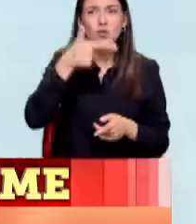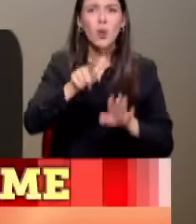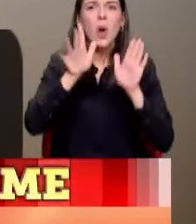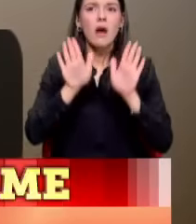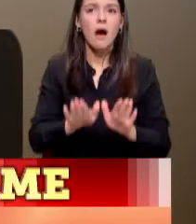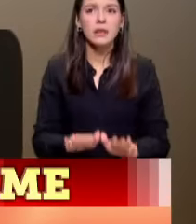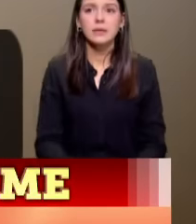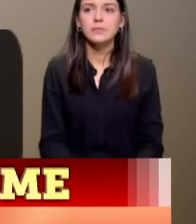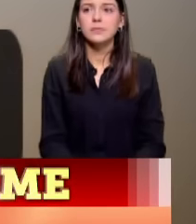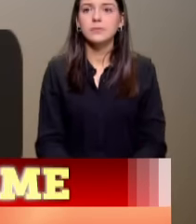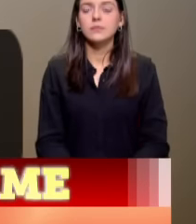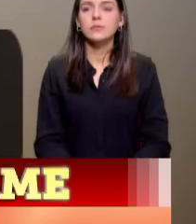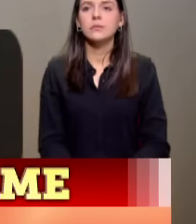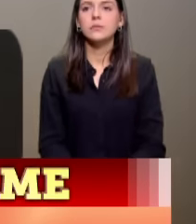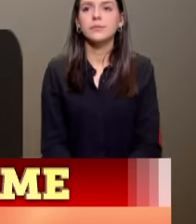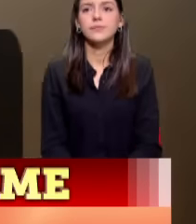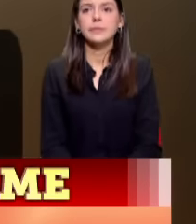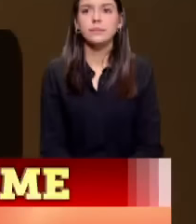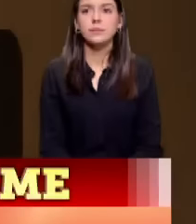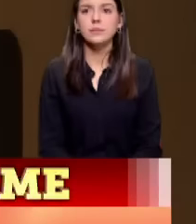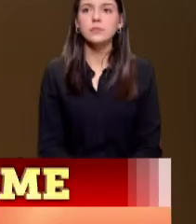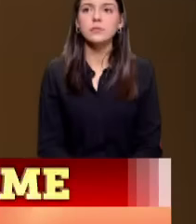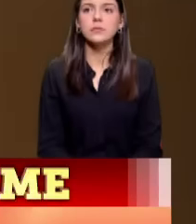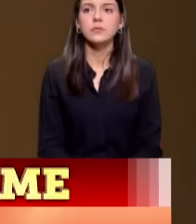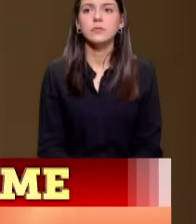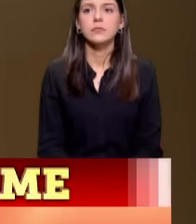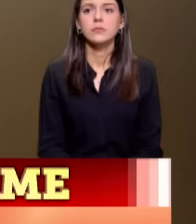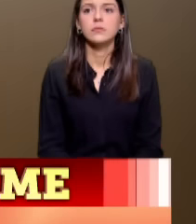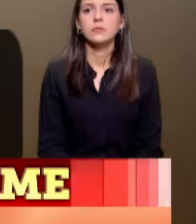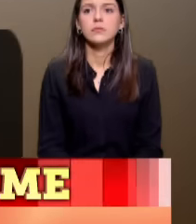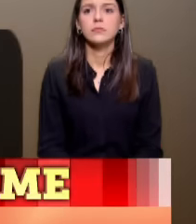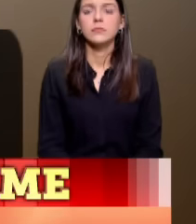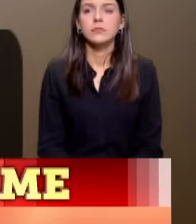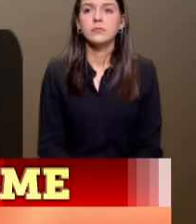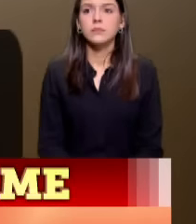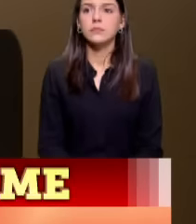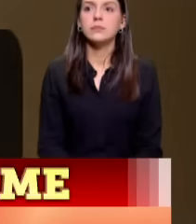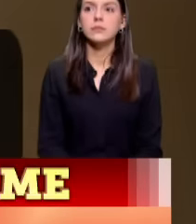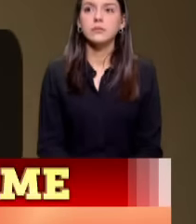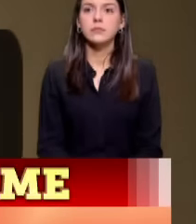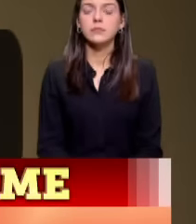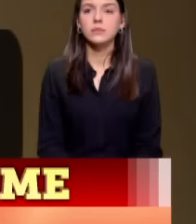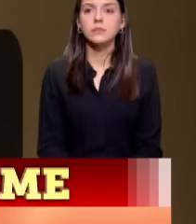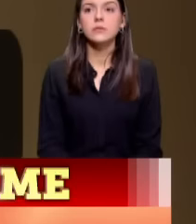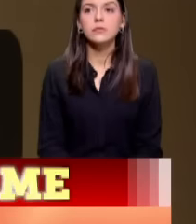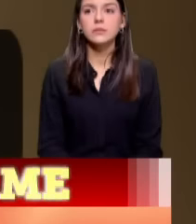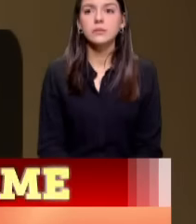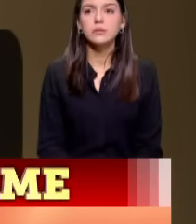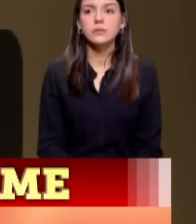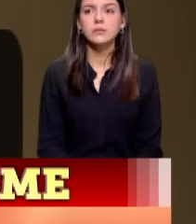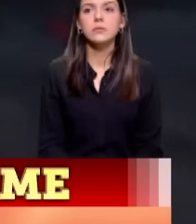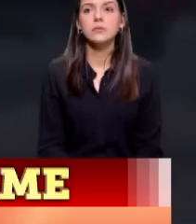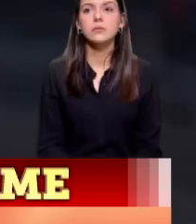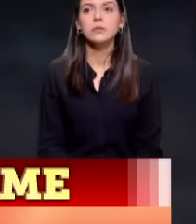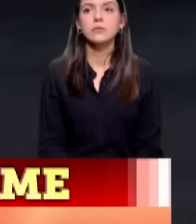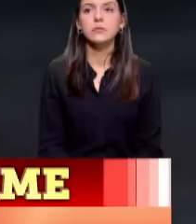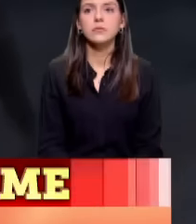kaldı. Bakın, burada hayvanlar çıldırmış vaziyette. Kapalı. Yukarıda da bir sürü köpek var. Dışarıda köpekler